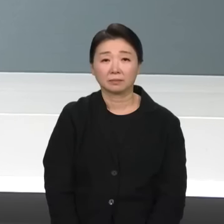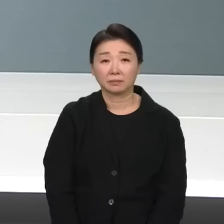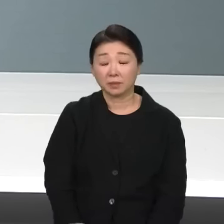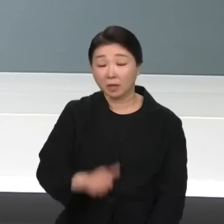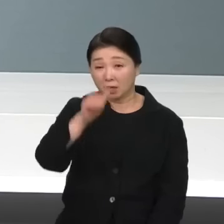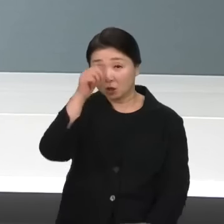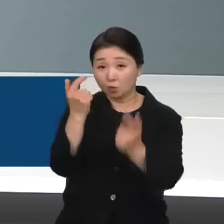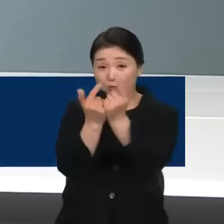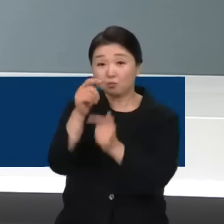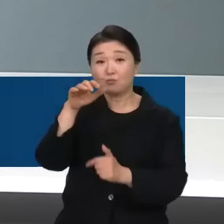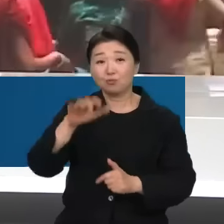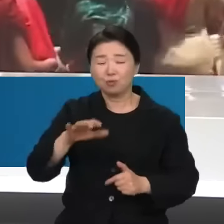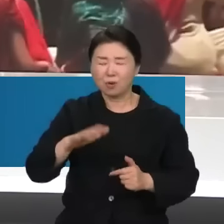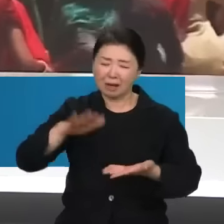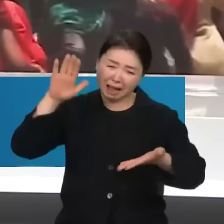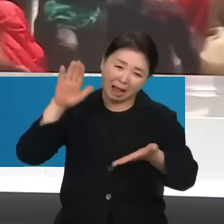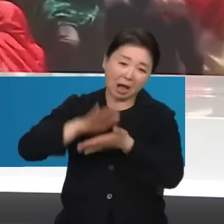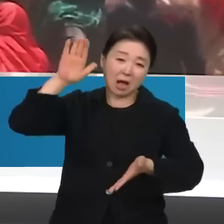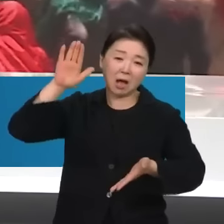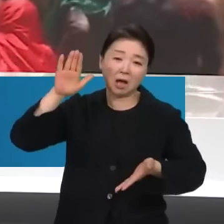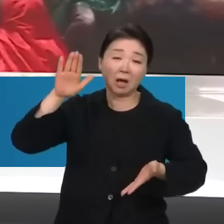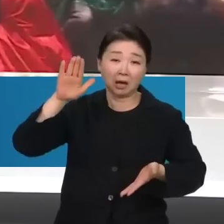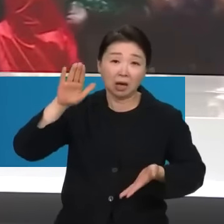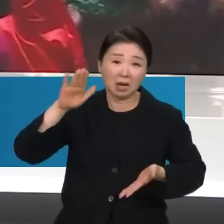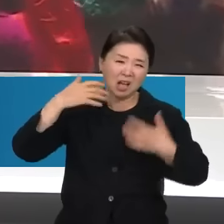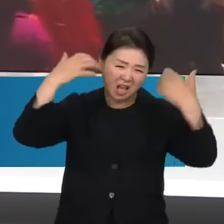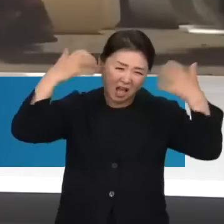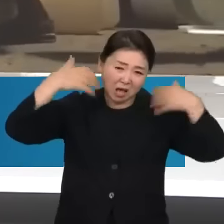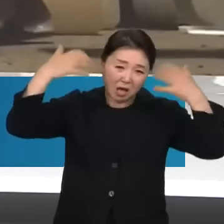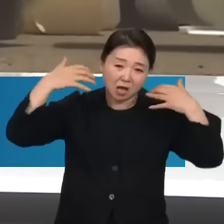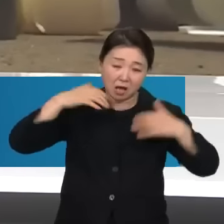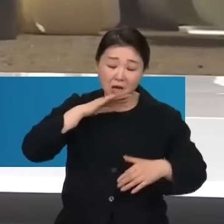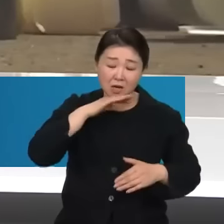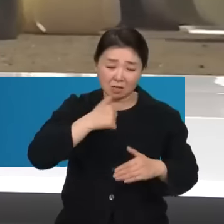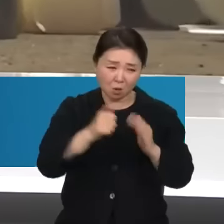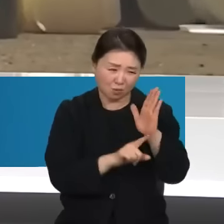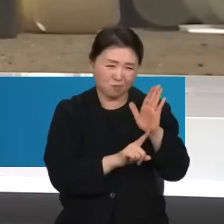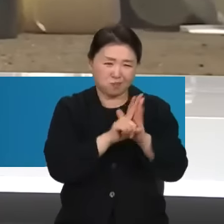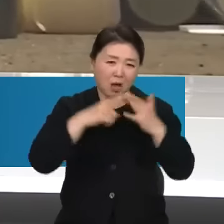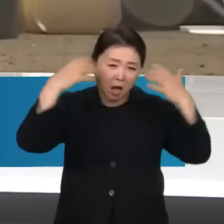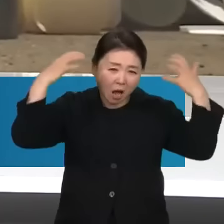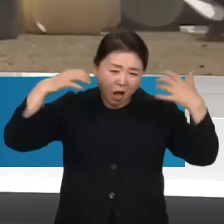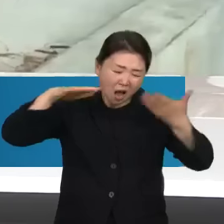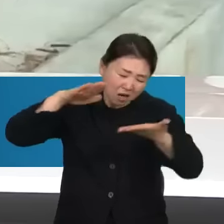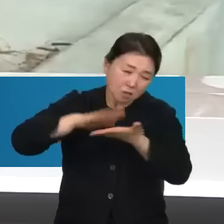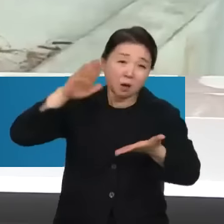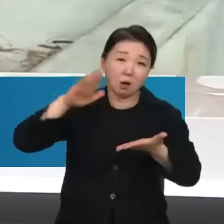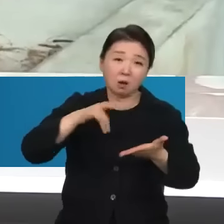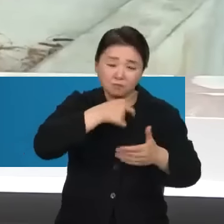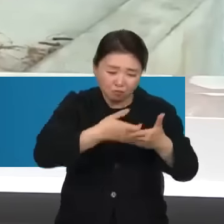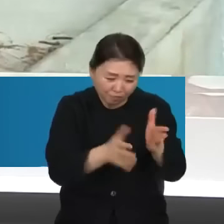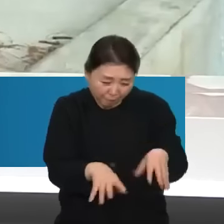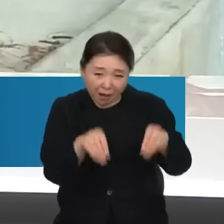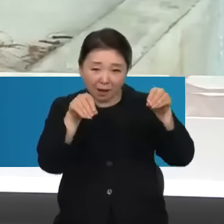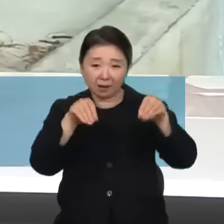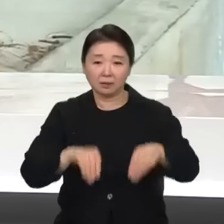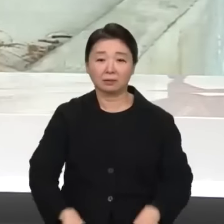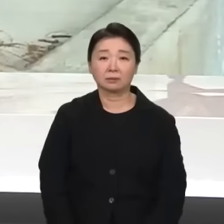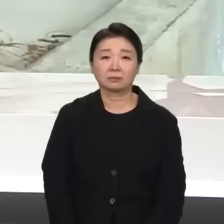인도 북부 지역이 펄펄 끓고 있습니다. 50도에 육박하는 살인적인 폭염에 저수지마저 바짝